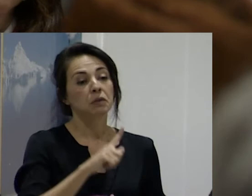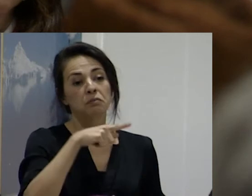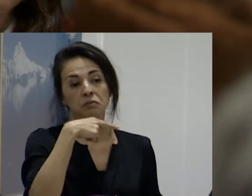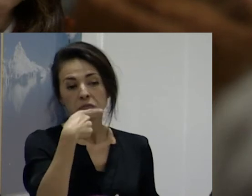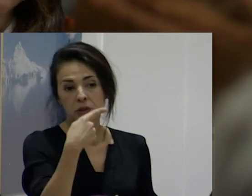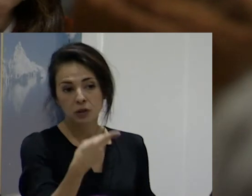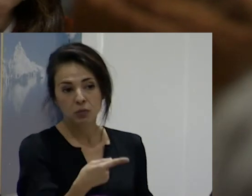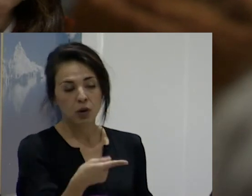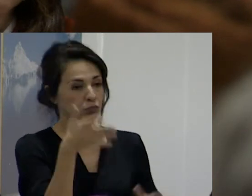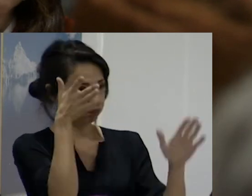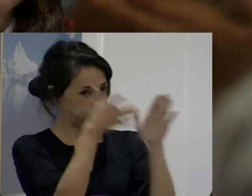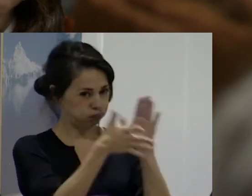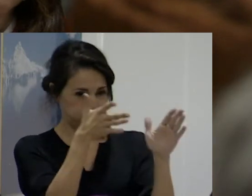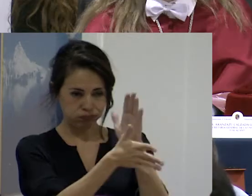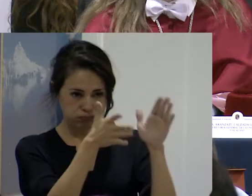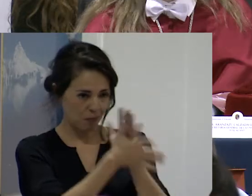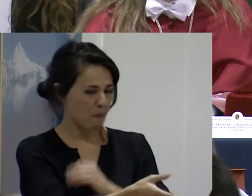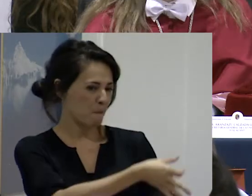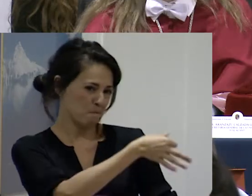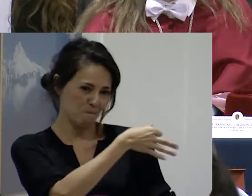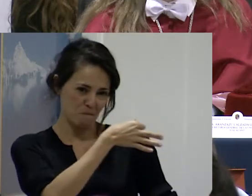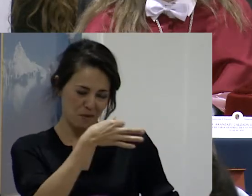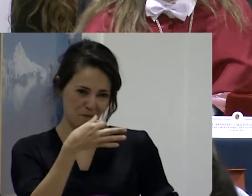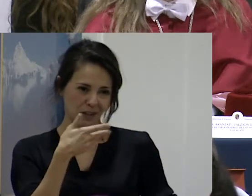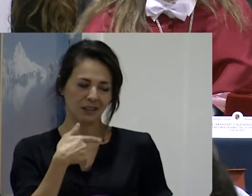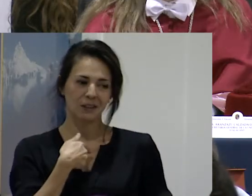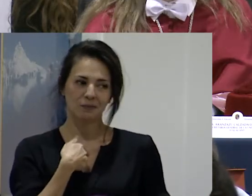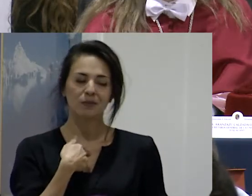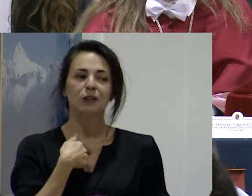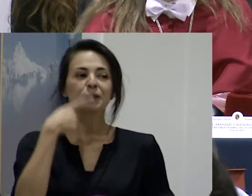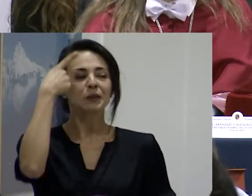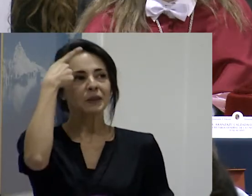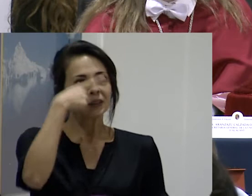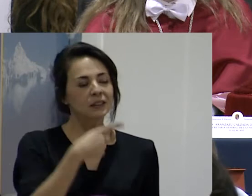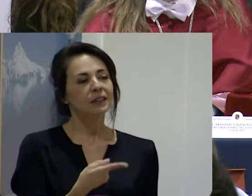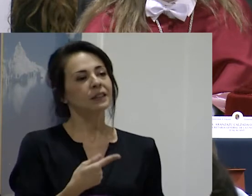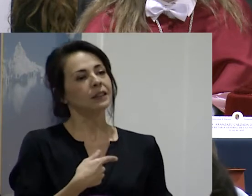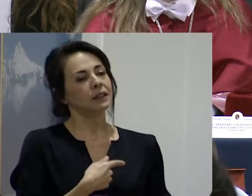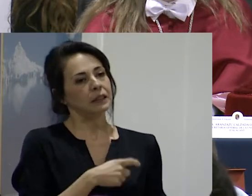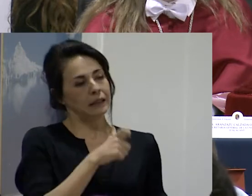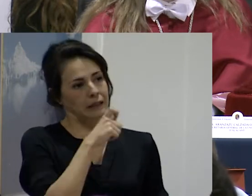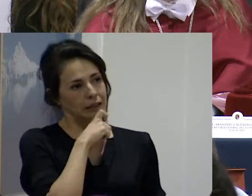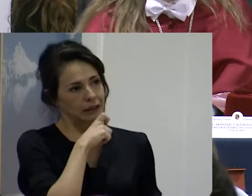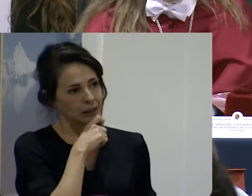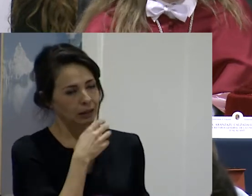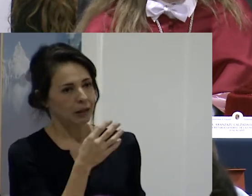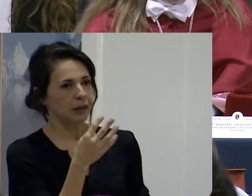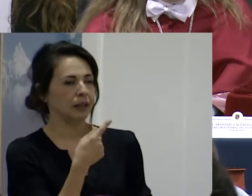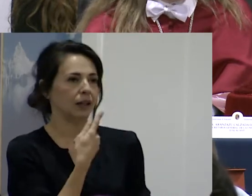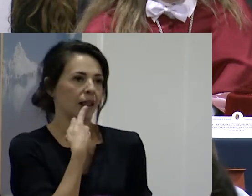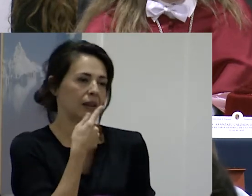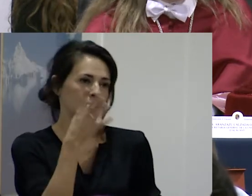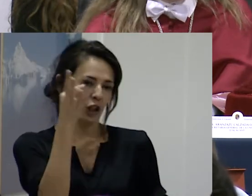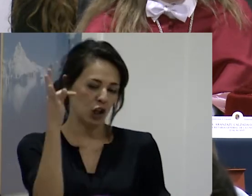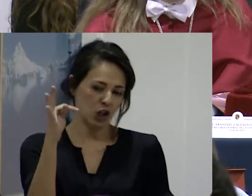laudatio, enhorabona, he de reconèixer que és difícil parlar del doctor Llorenç. És difícil